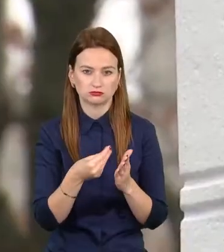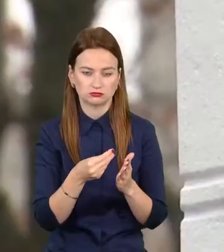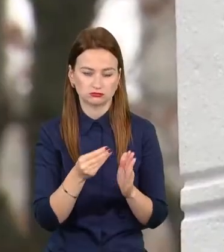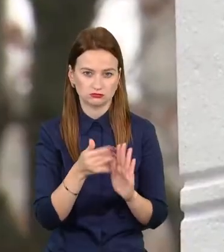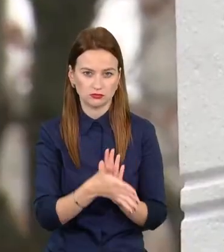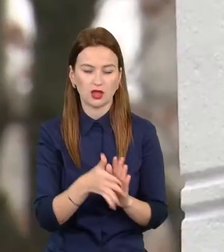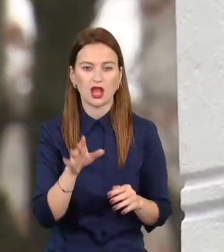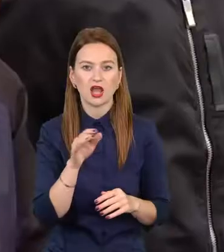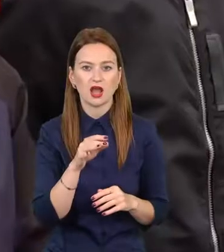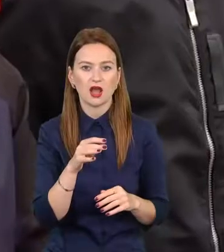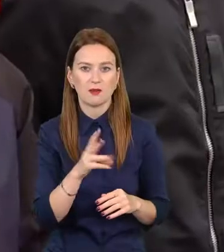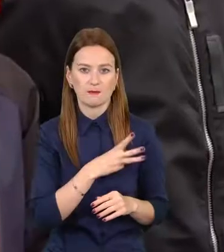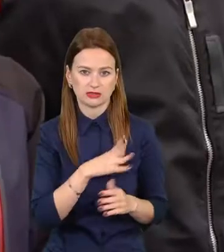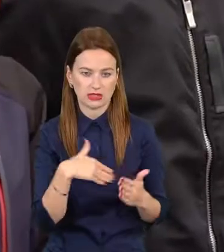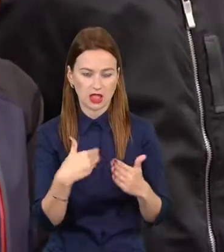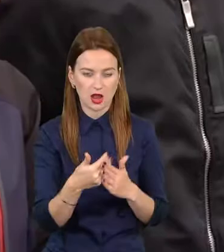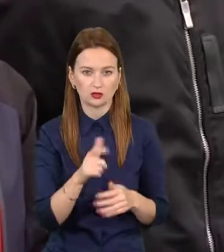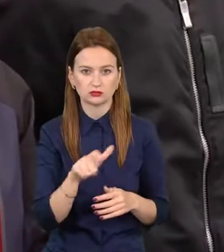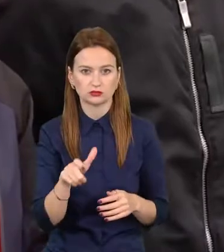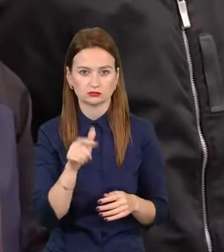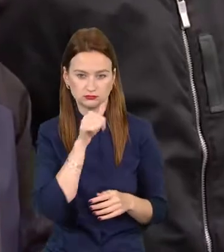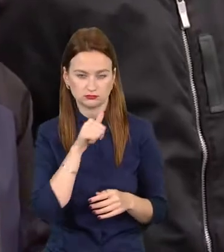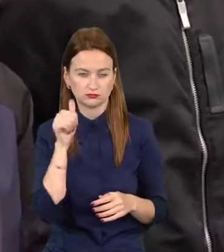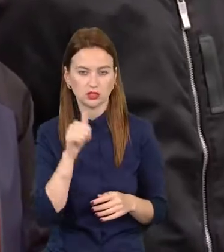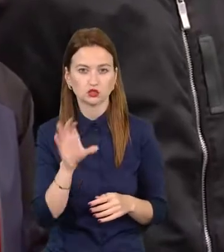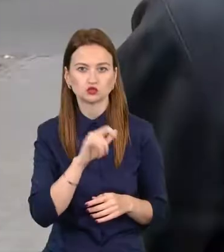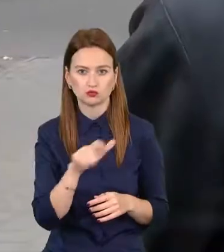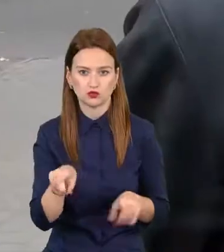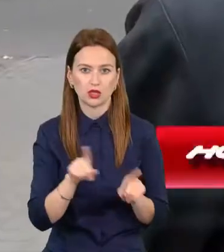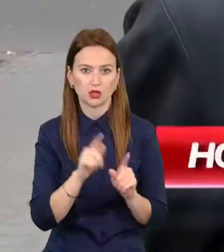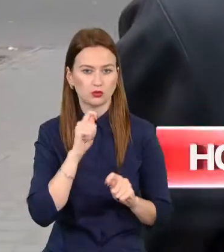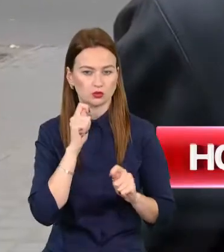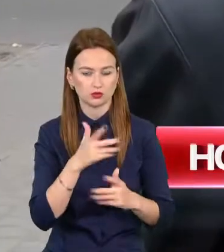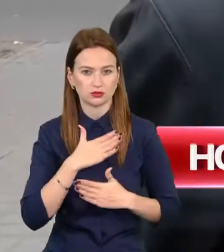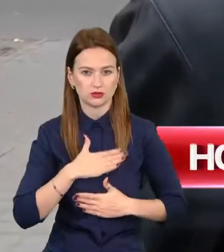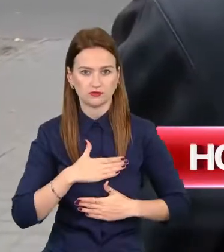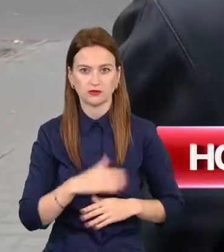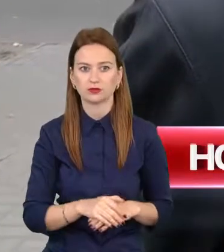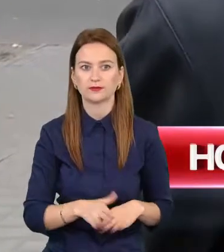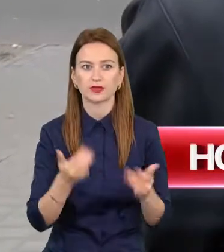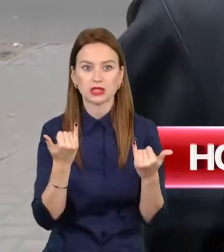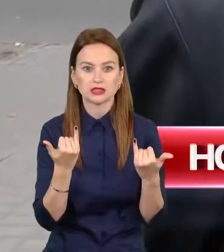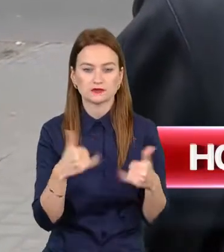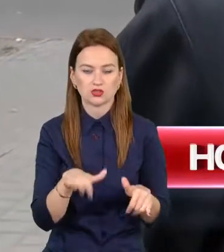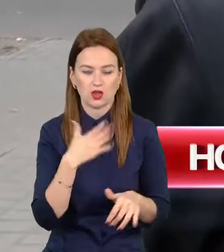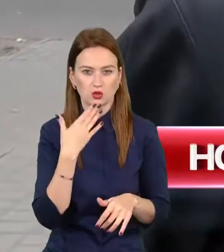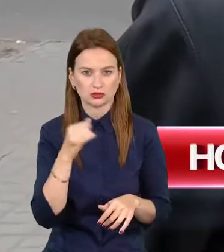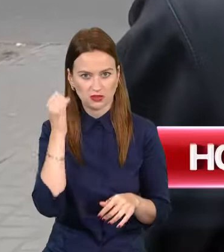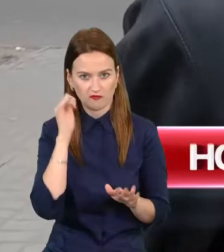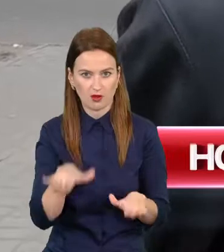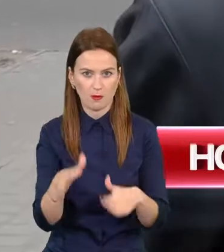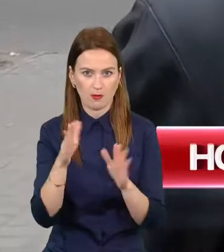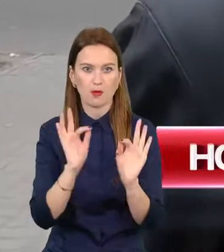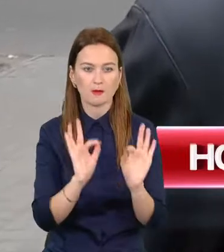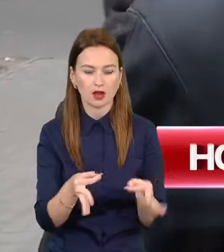побажали залишитись невідомими. Сумчани таким подарунком місту задоволені. Надзвичайно красивий пам'ятник. І правильно